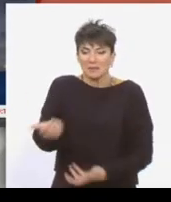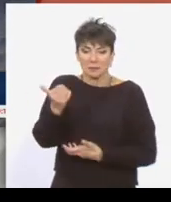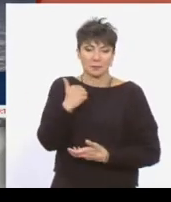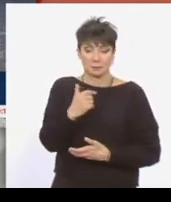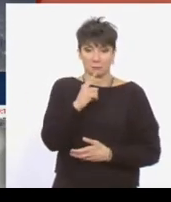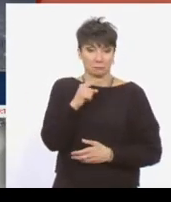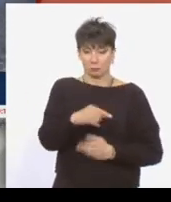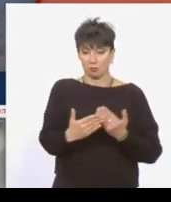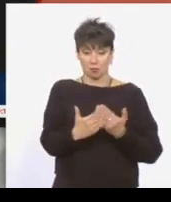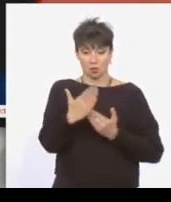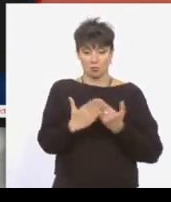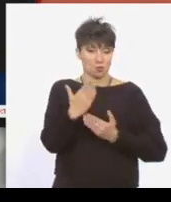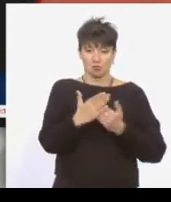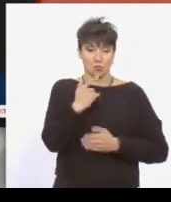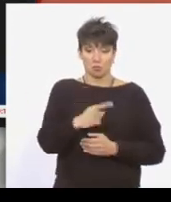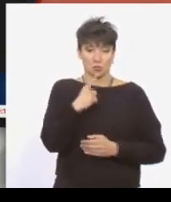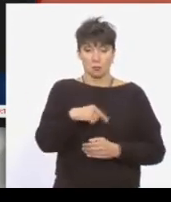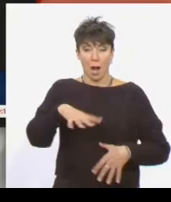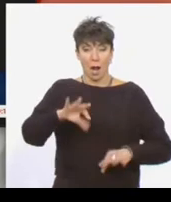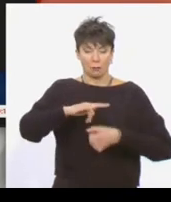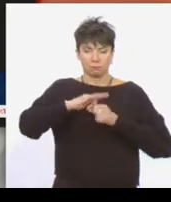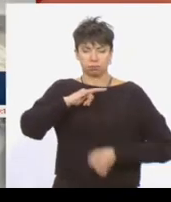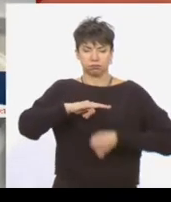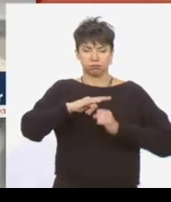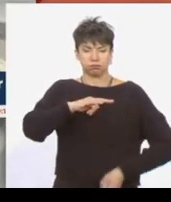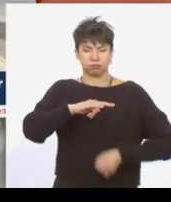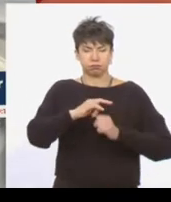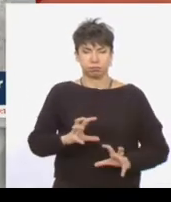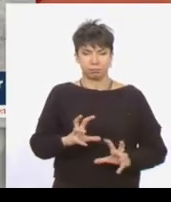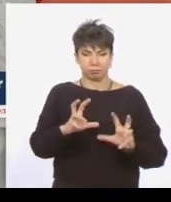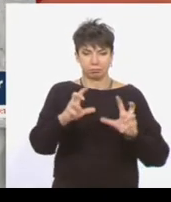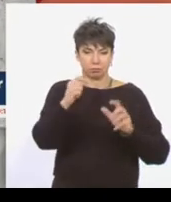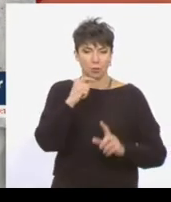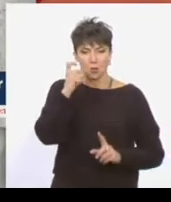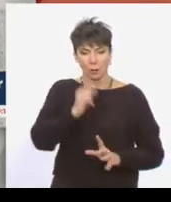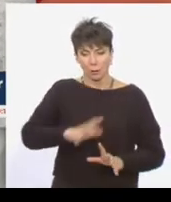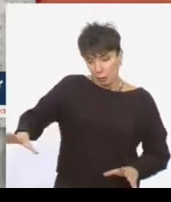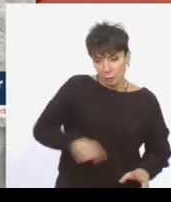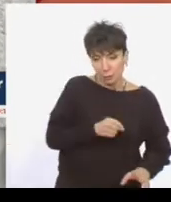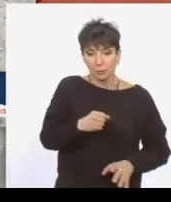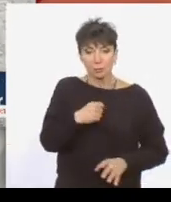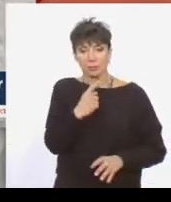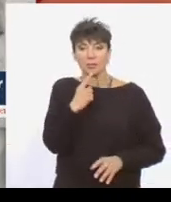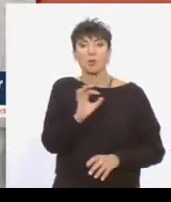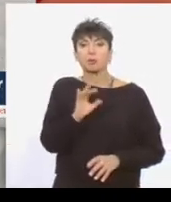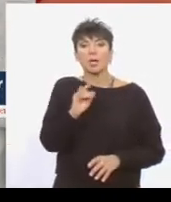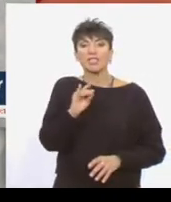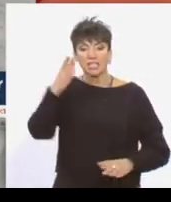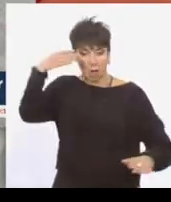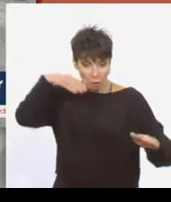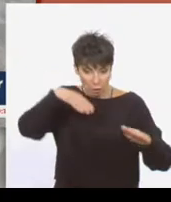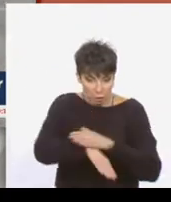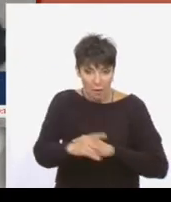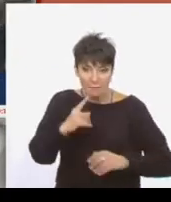Ποντίλ, σήμερα το πρωί. Όταν ξεκίνησαν οι βομβαρδισμοί, αυτός ο άνδρας άρπαξε το σκύλο του και κρύφτηκαν στο καταφύγιο.